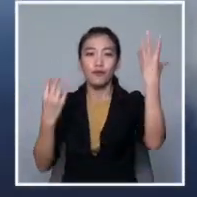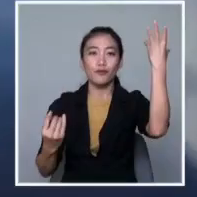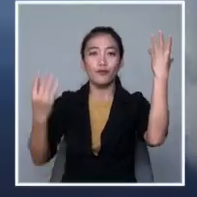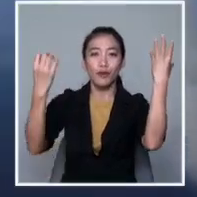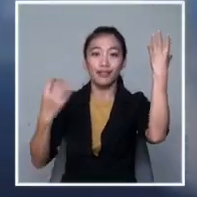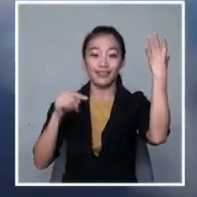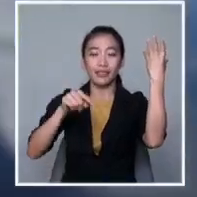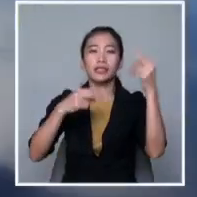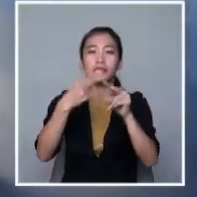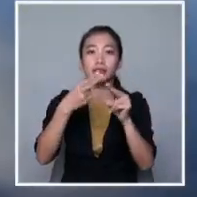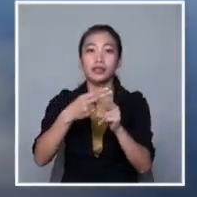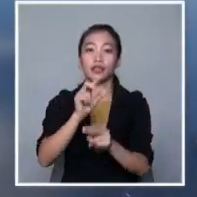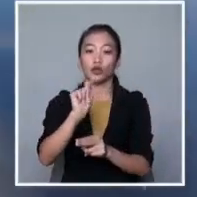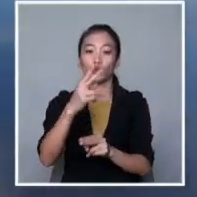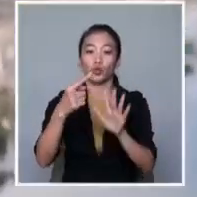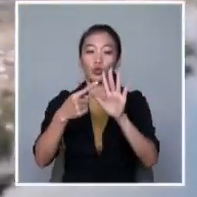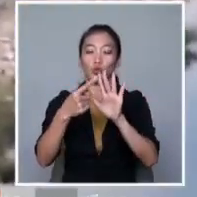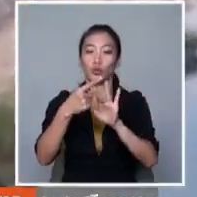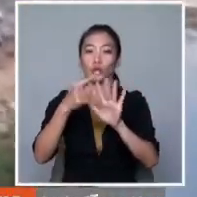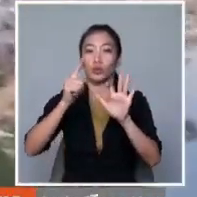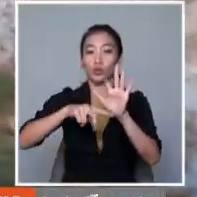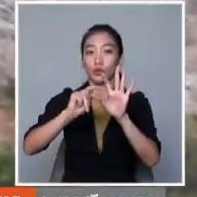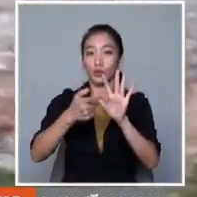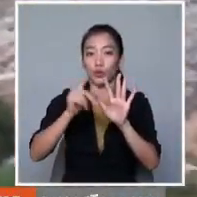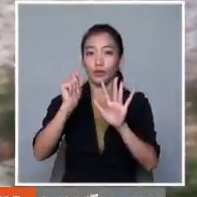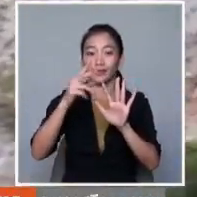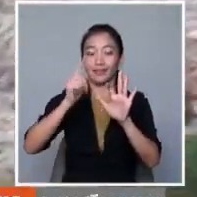หรือทุ่งท่าลาดอำเภอเมืองนครศรีธรรมราชนะคะ